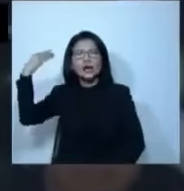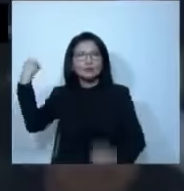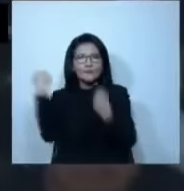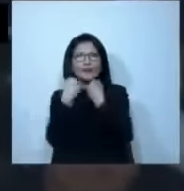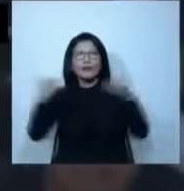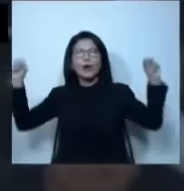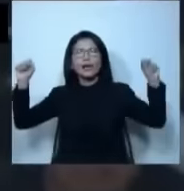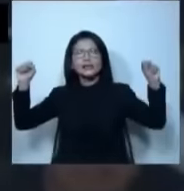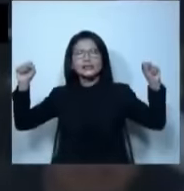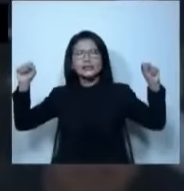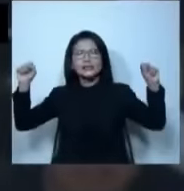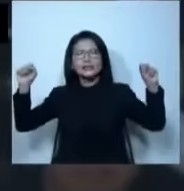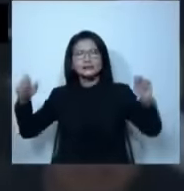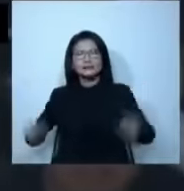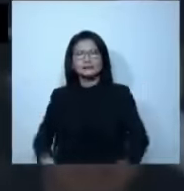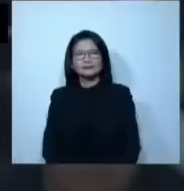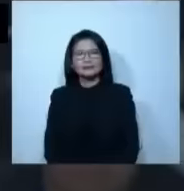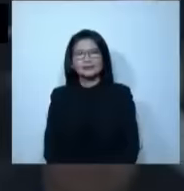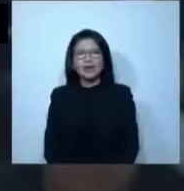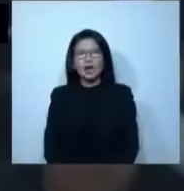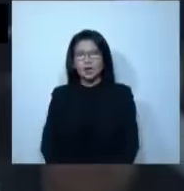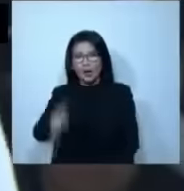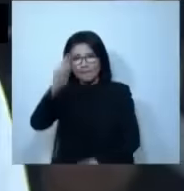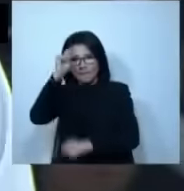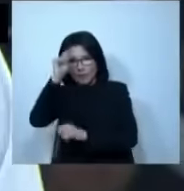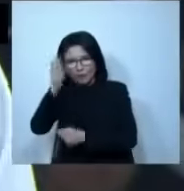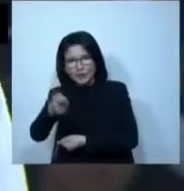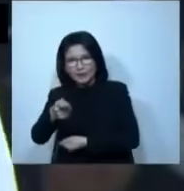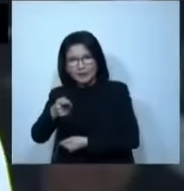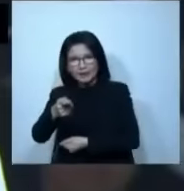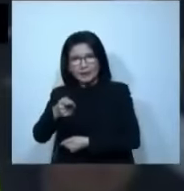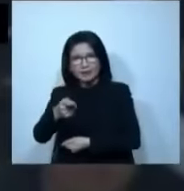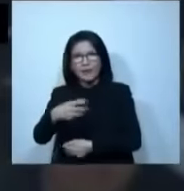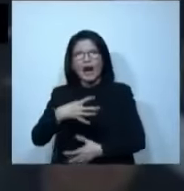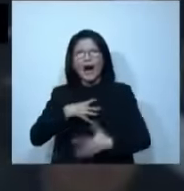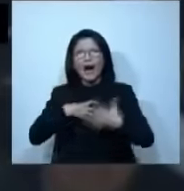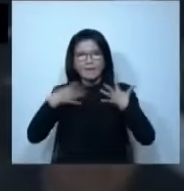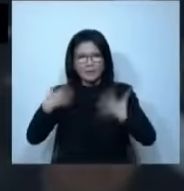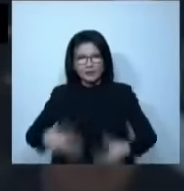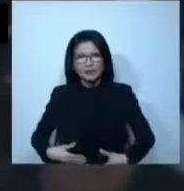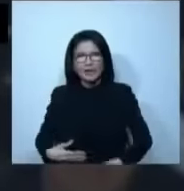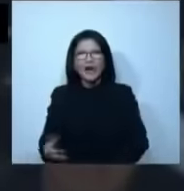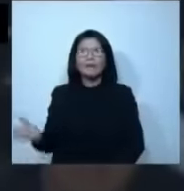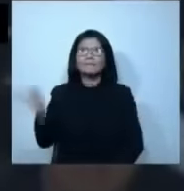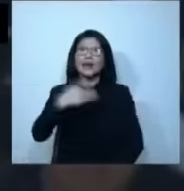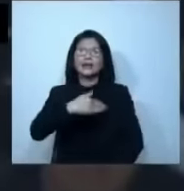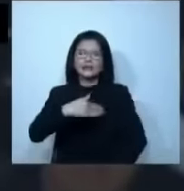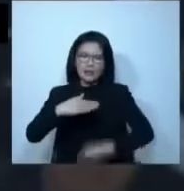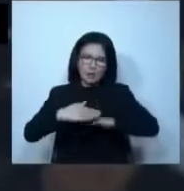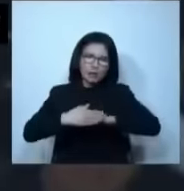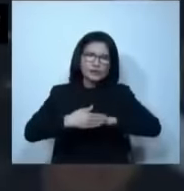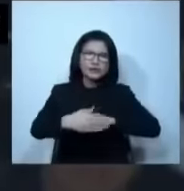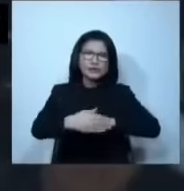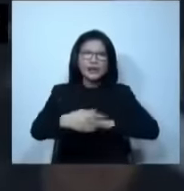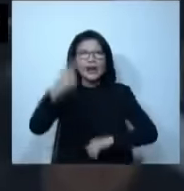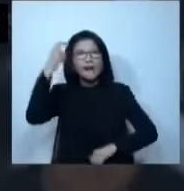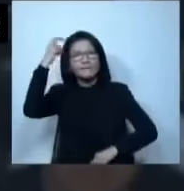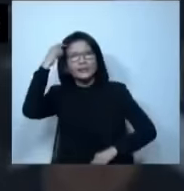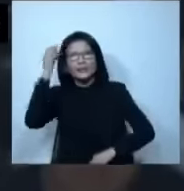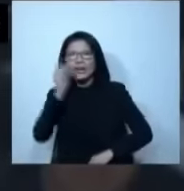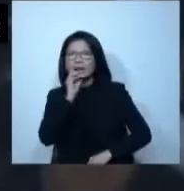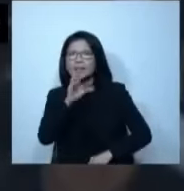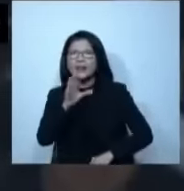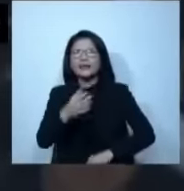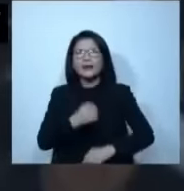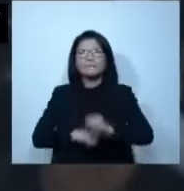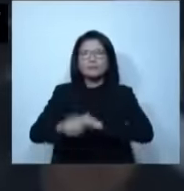maka dalam penghormatan terhadap HAM, mari kita konsisten antara pikiran, perkataan, dan